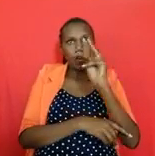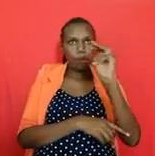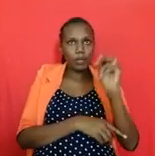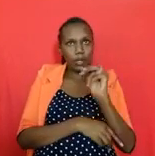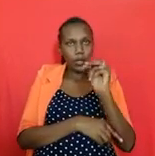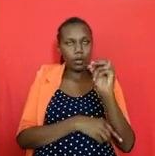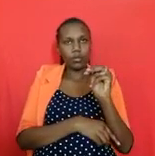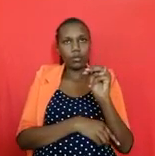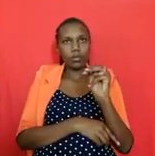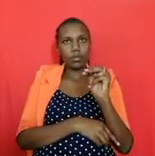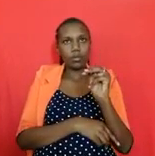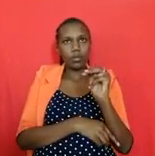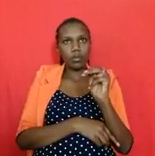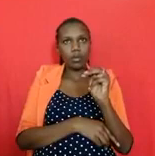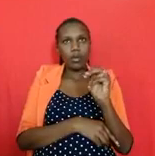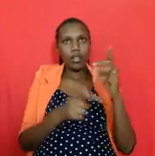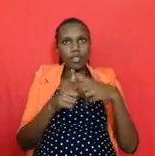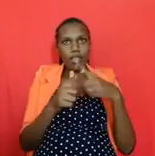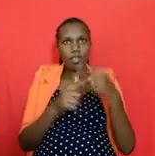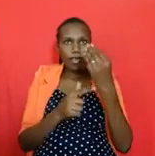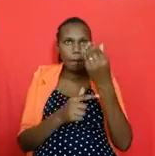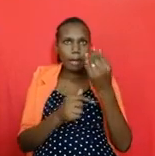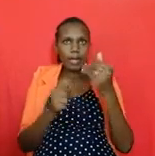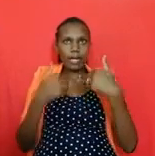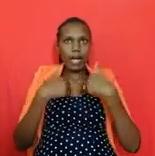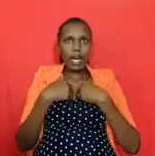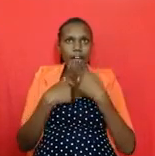144 capital reserve milioni